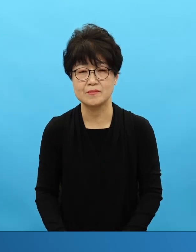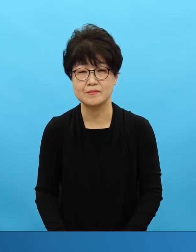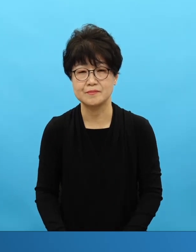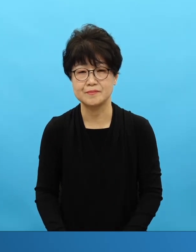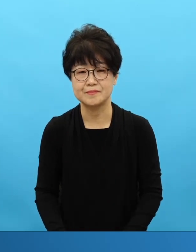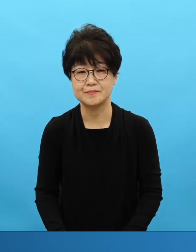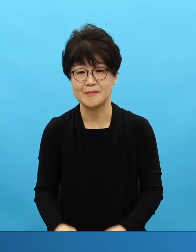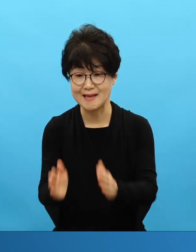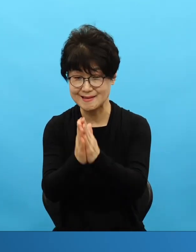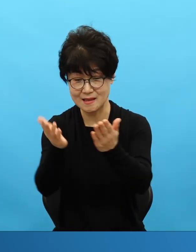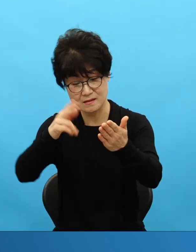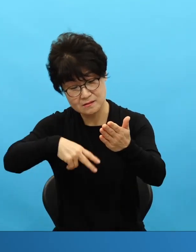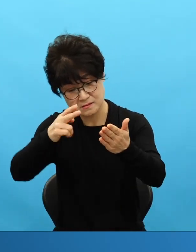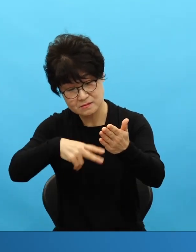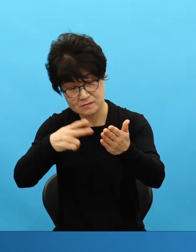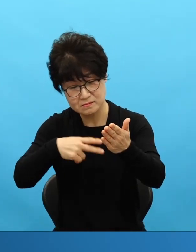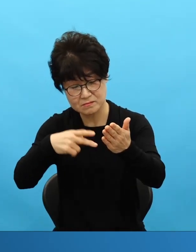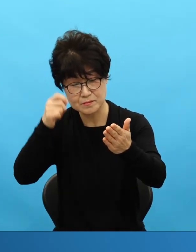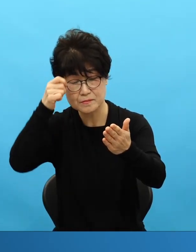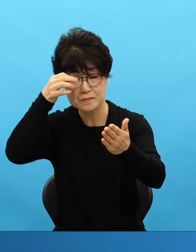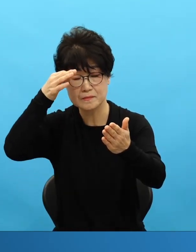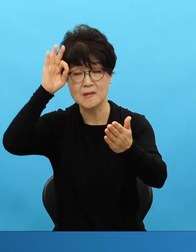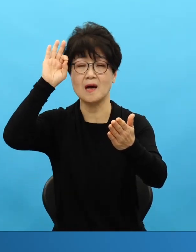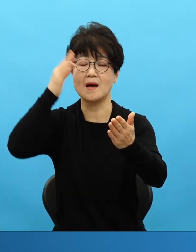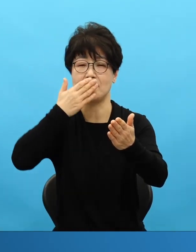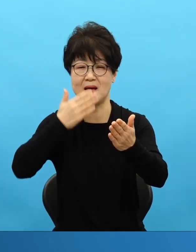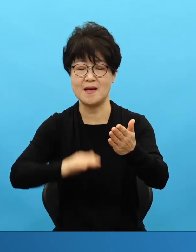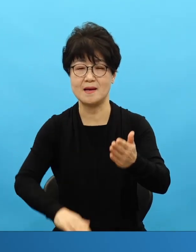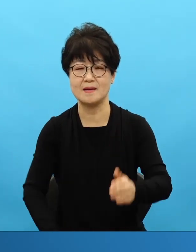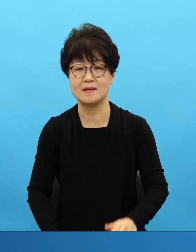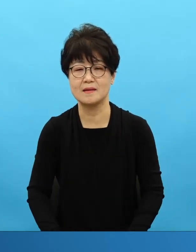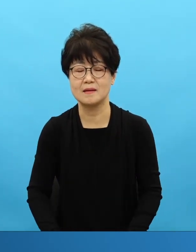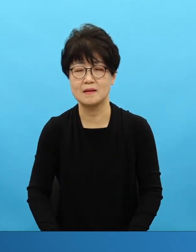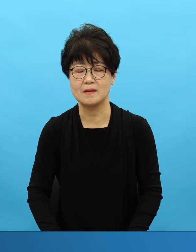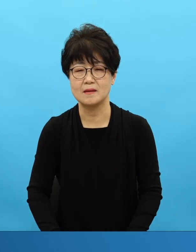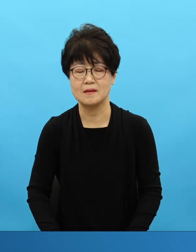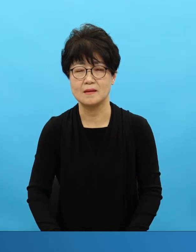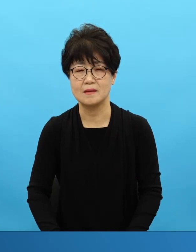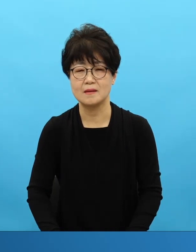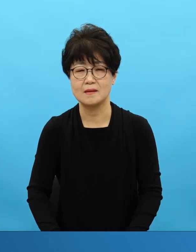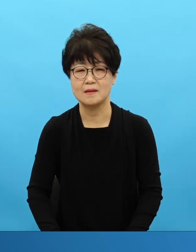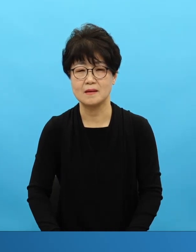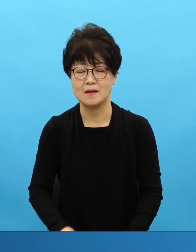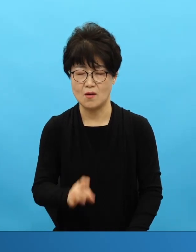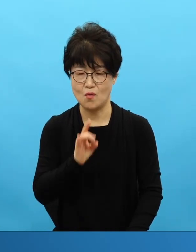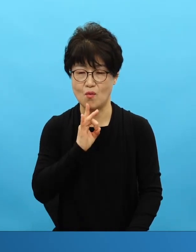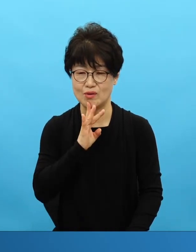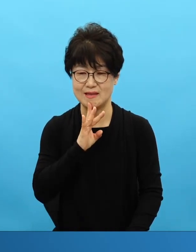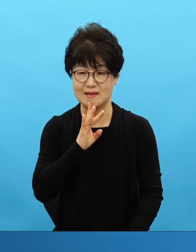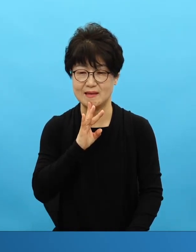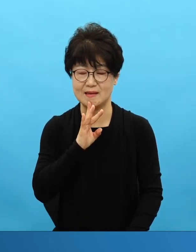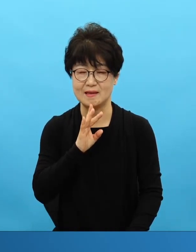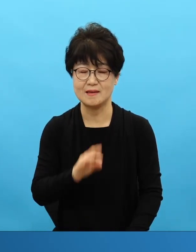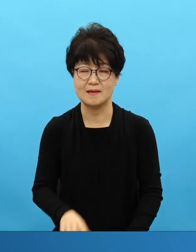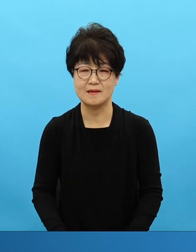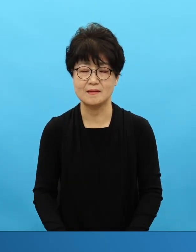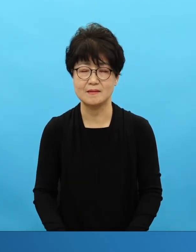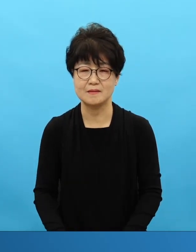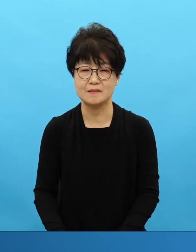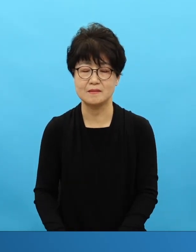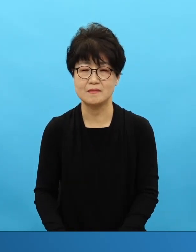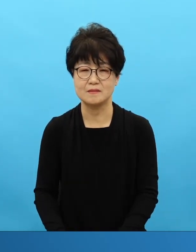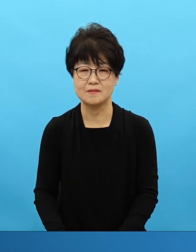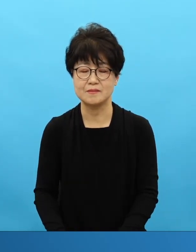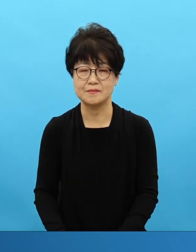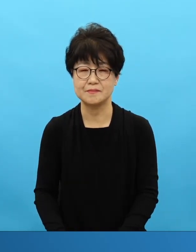보시면 돼요. 이걸 보고 뭐랍니까? You could just read the text. Well, what do we call this? 오직 only. 그렇게 되는 겁니다. That's